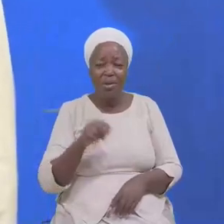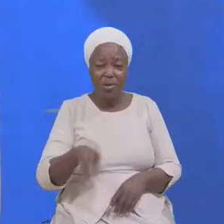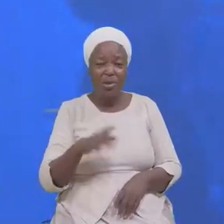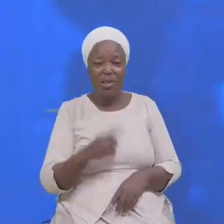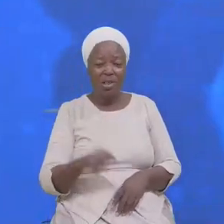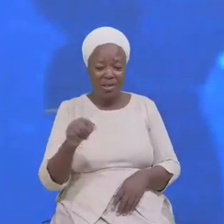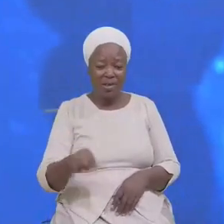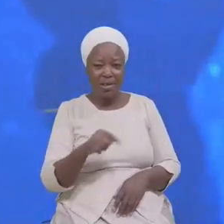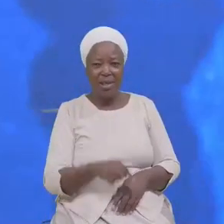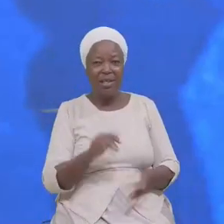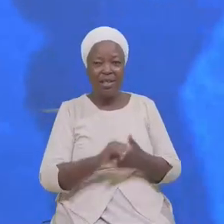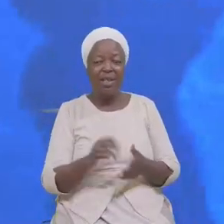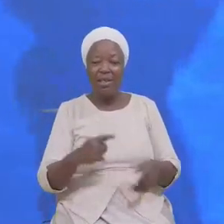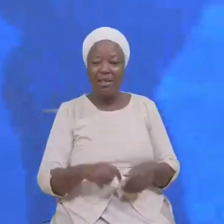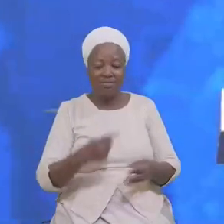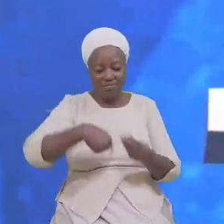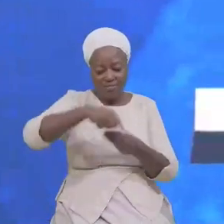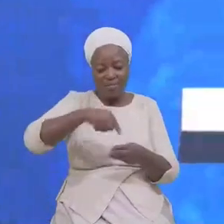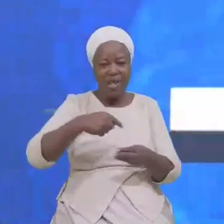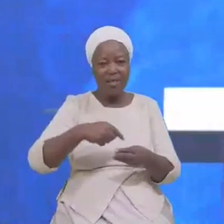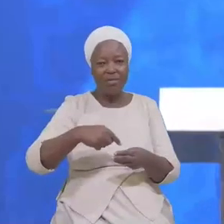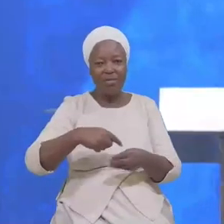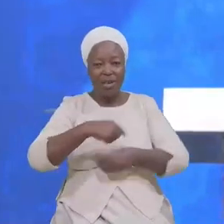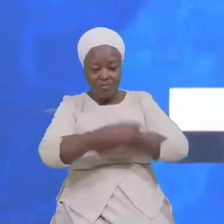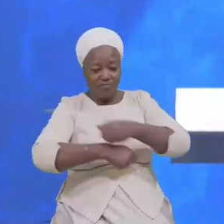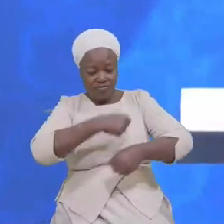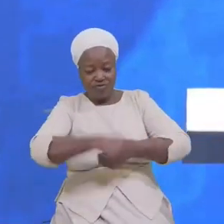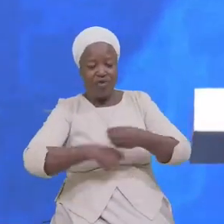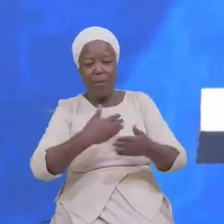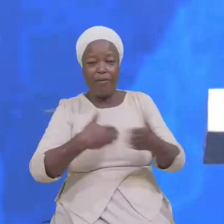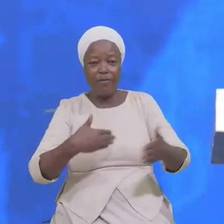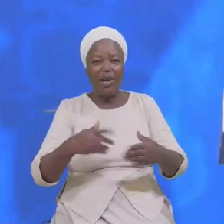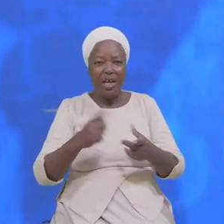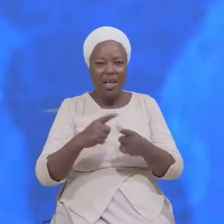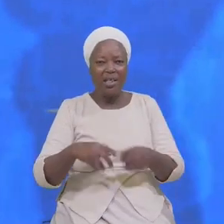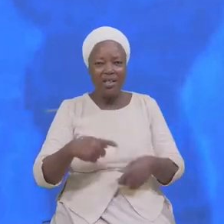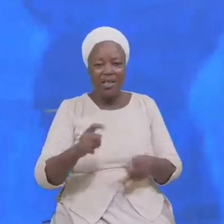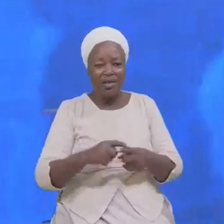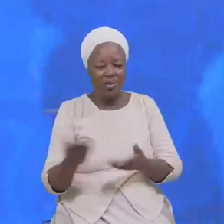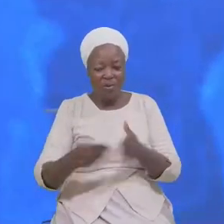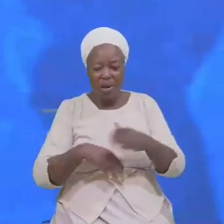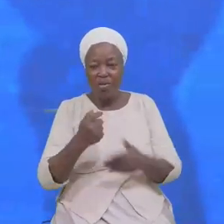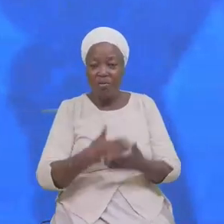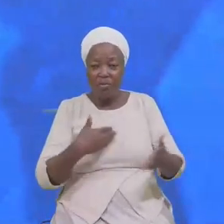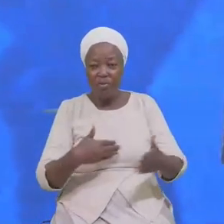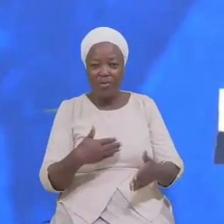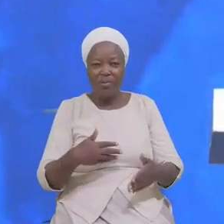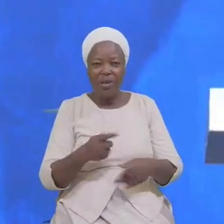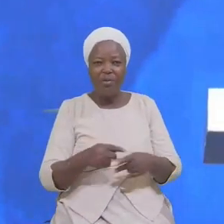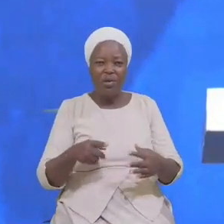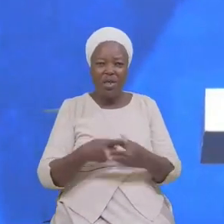Il était en train de caresser ses pieds. Il essayait d'étendre les pieds paralysés.